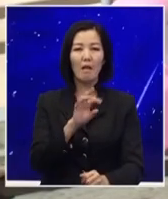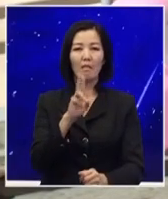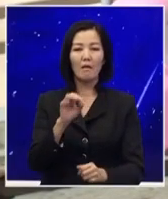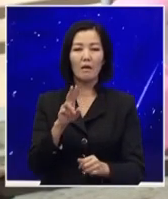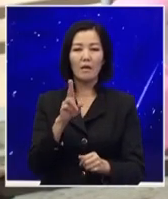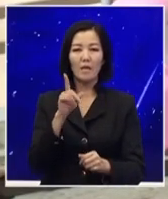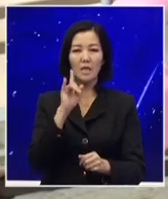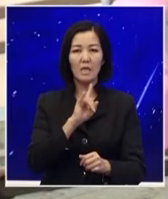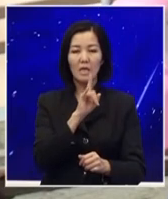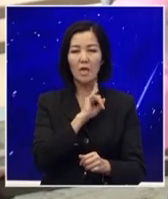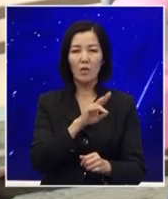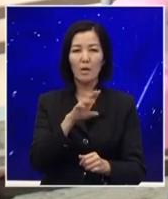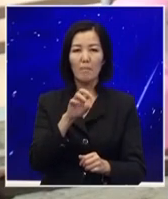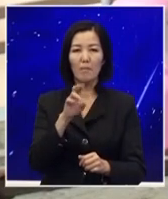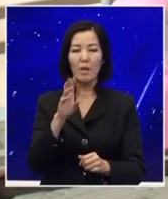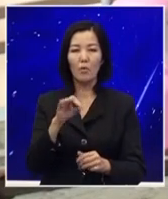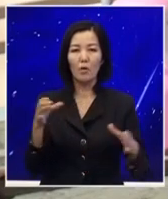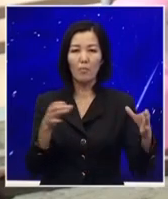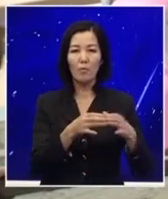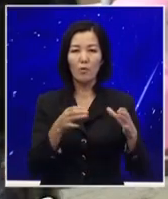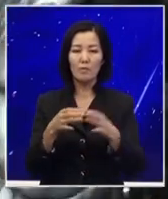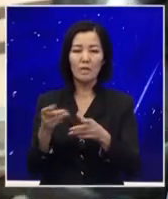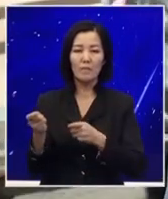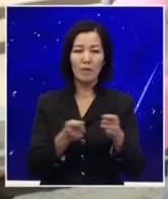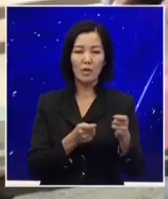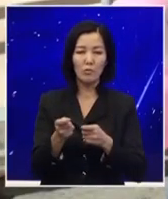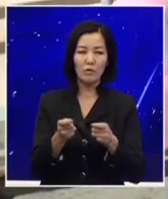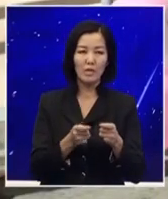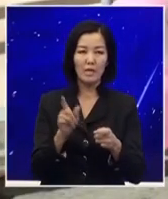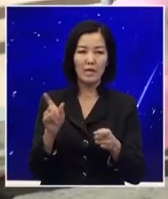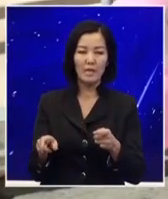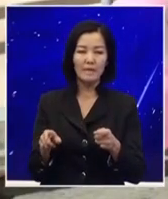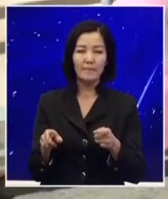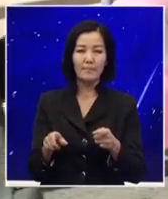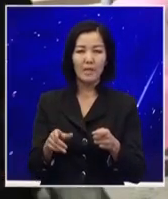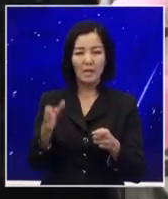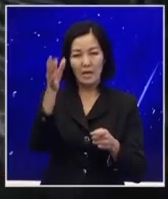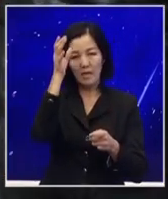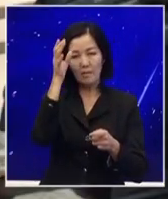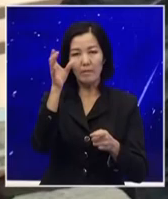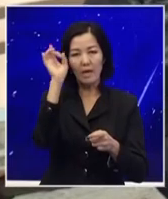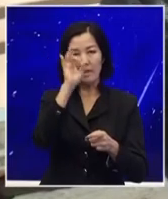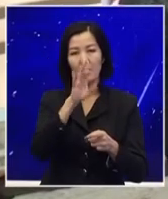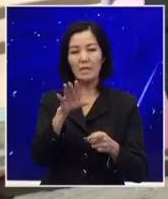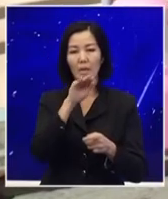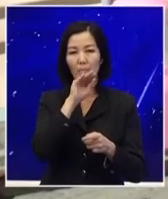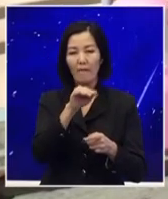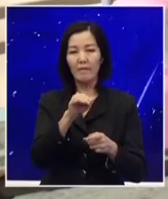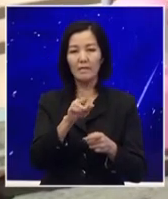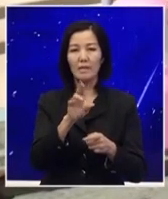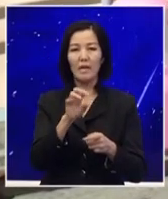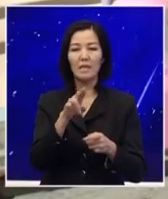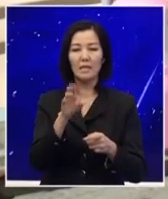Онкогинекология және онкомаммология бөлімшелерінің меңгерушілері, ғылыми атақтары, профессор және